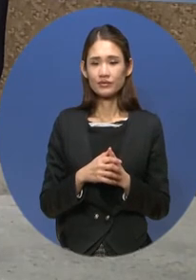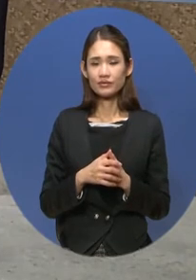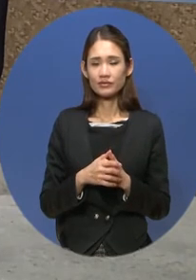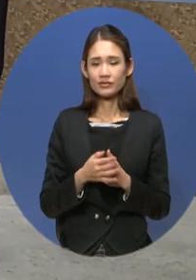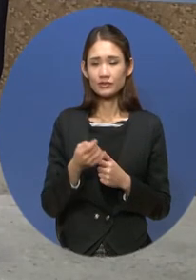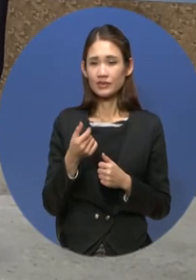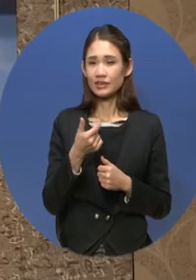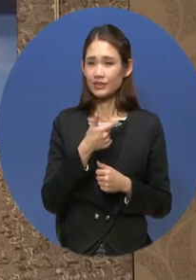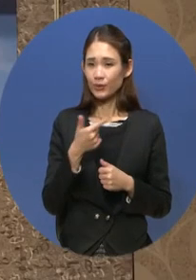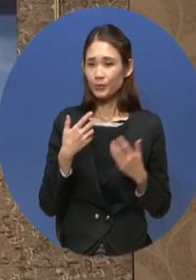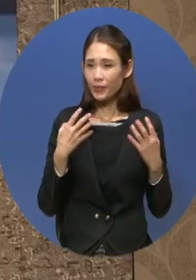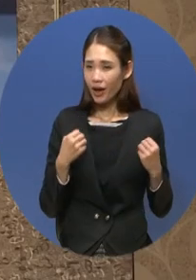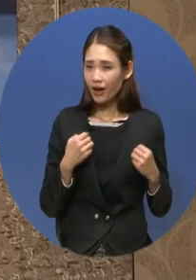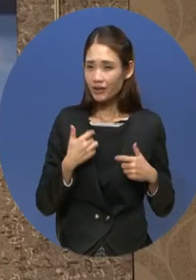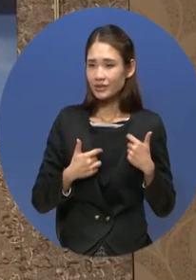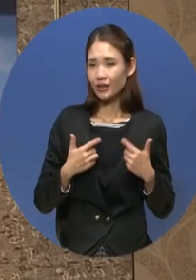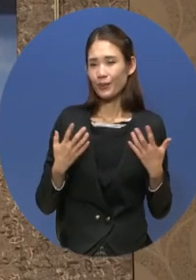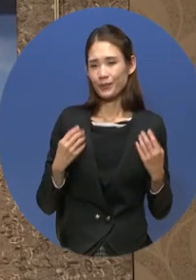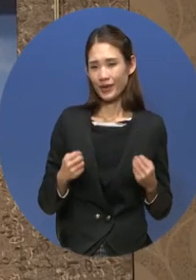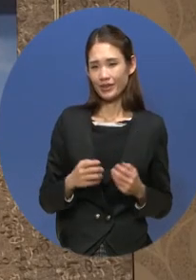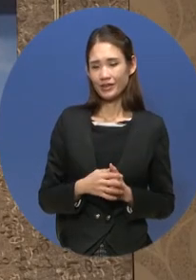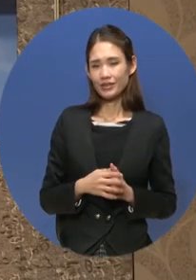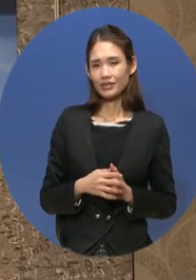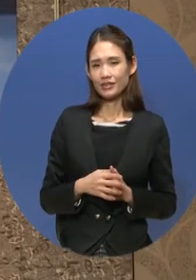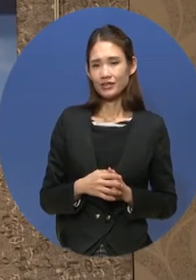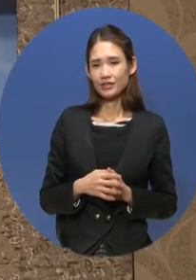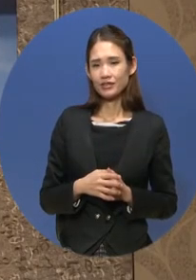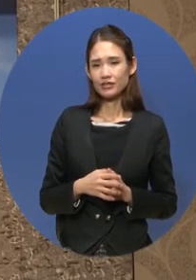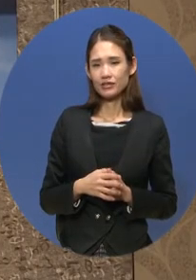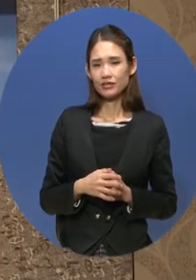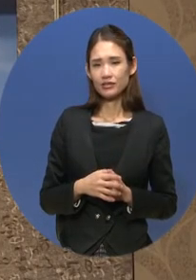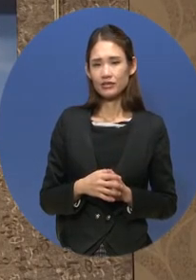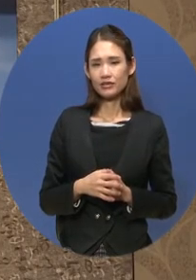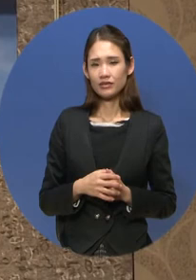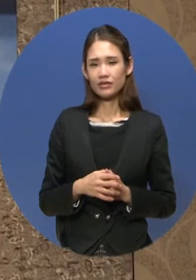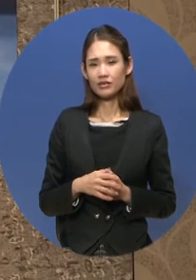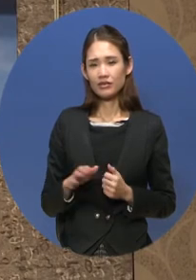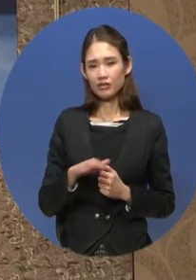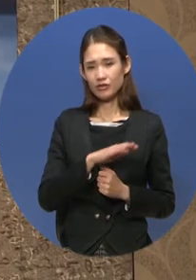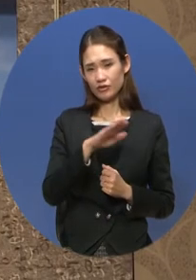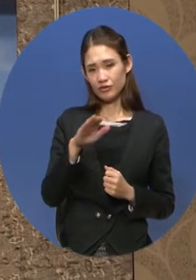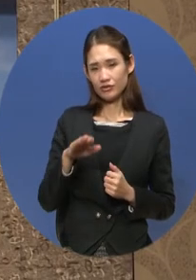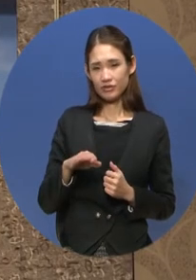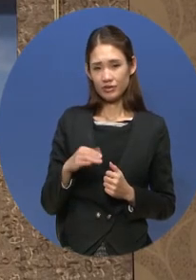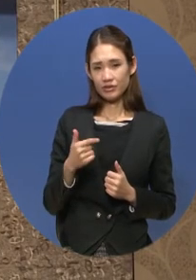사실 이렇게 크고 작았던 기쁨은 많았습니다. 아, 네. 많았는데 사실 우리가